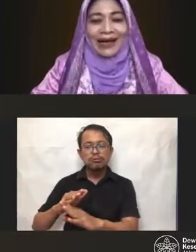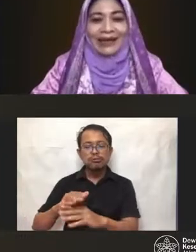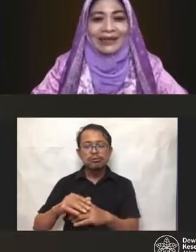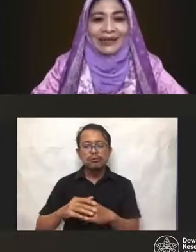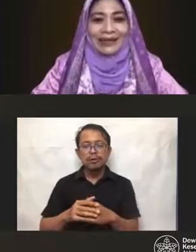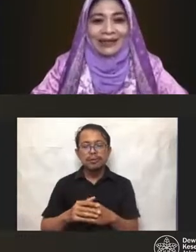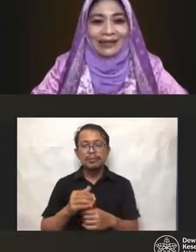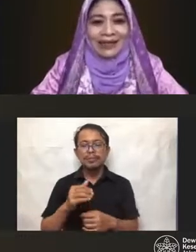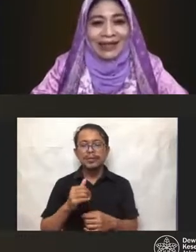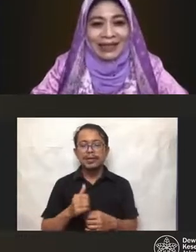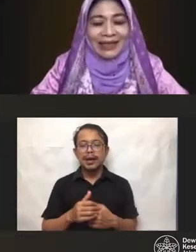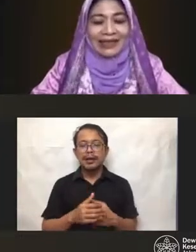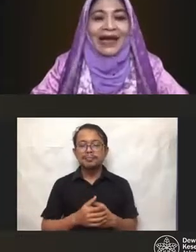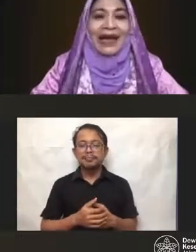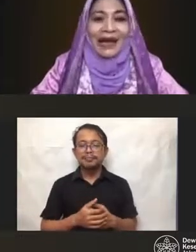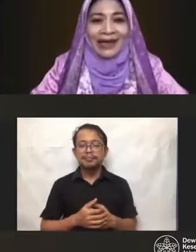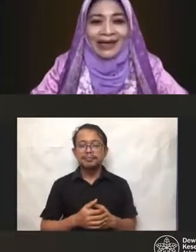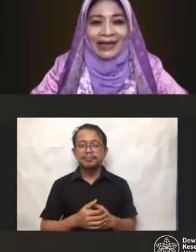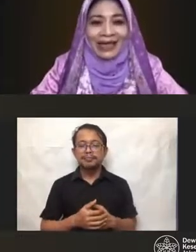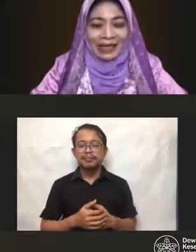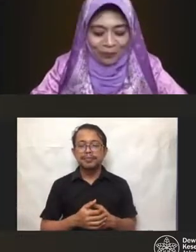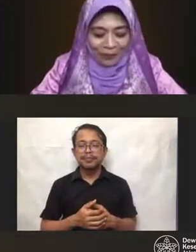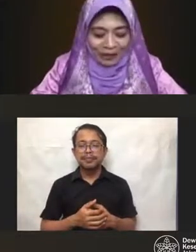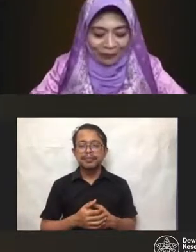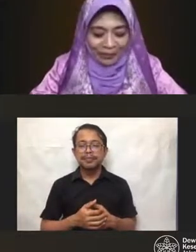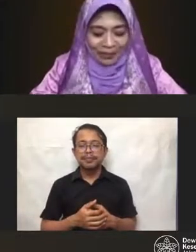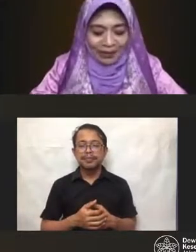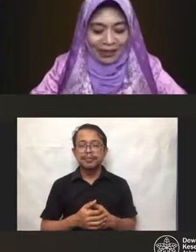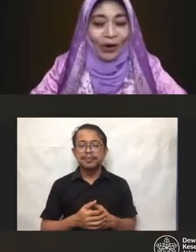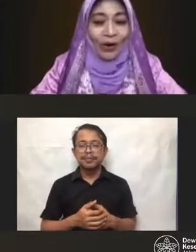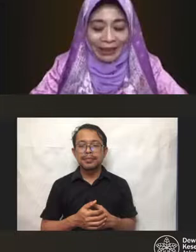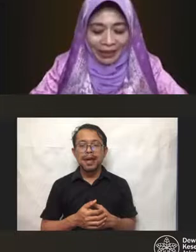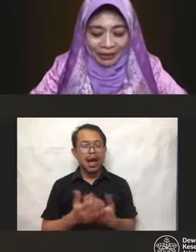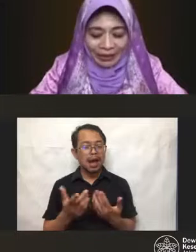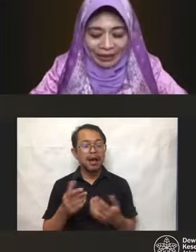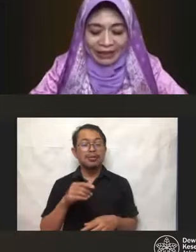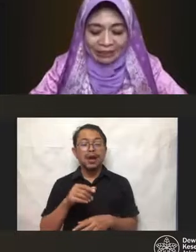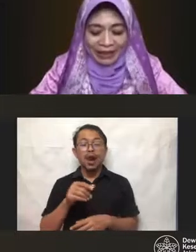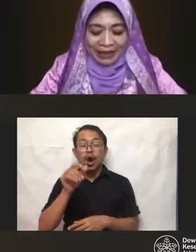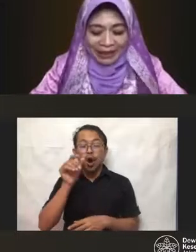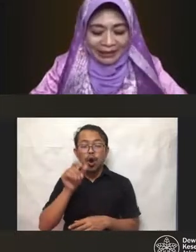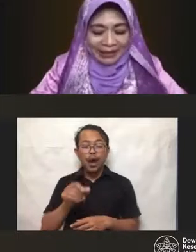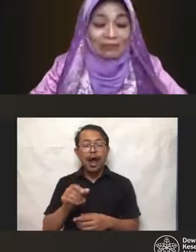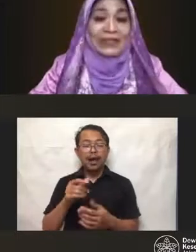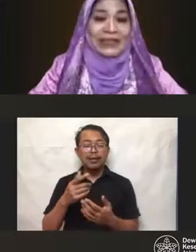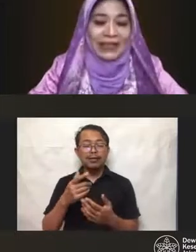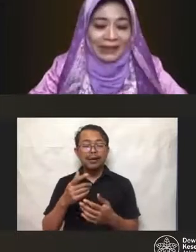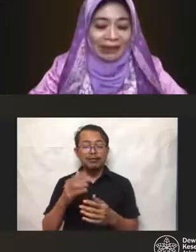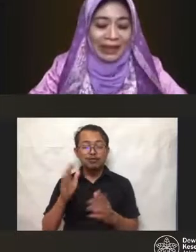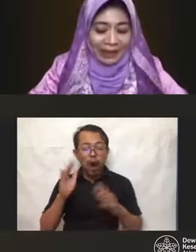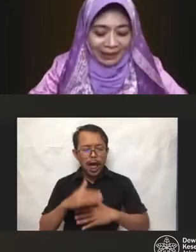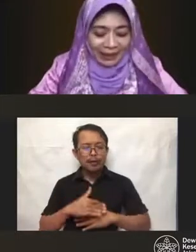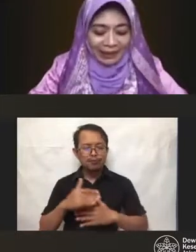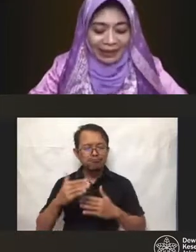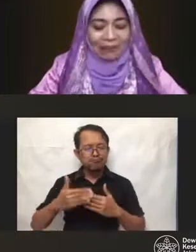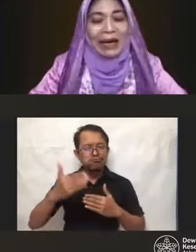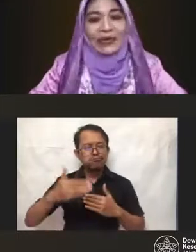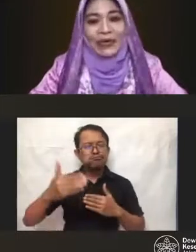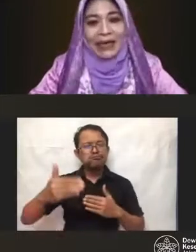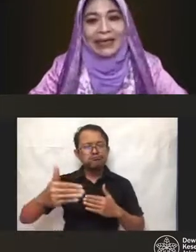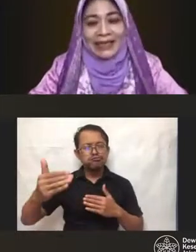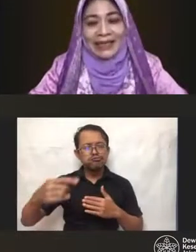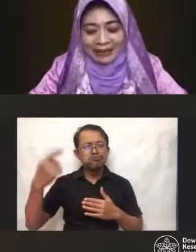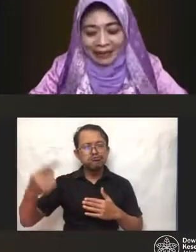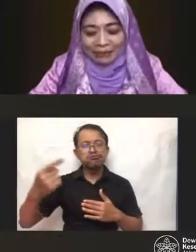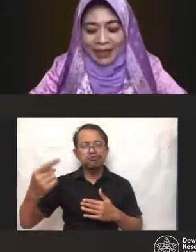hal-hal yang keji dan hal-hal yang tak terpuji. Jadi orang yang konsisten menegakkan salat mestinya bergairah